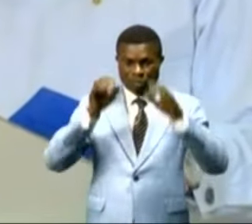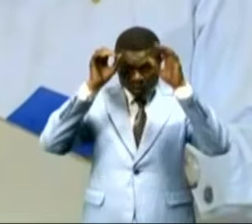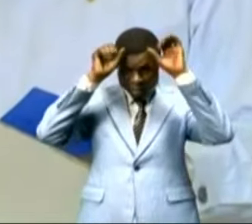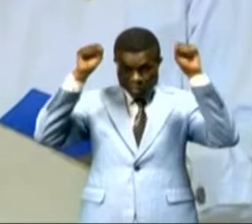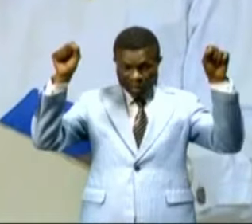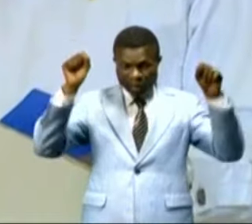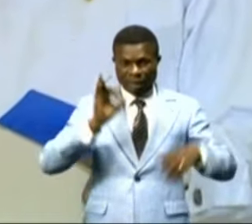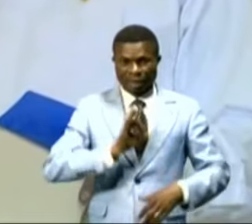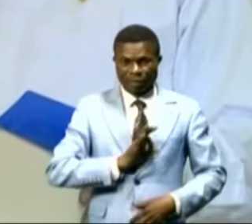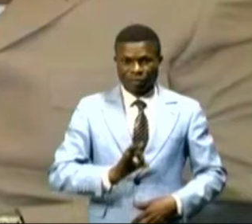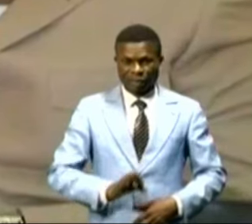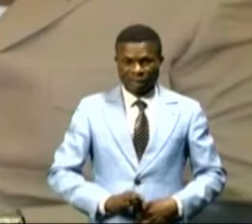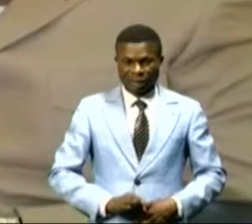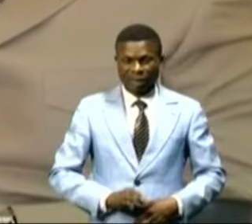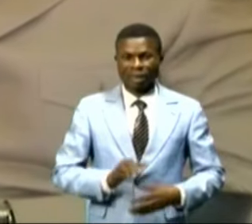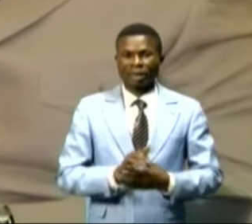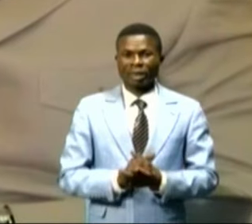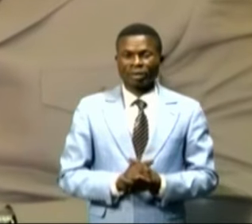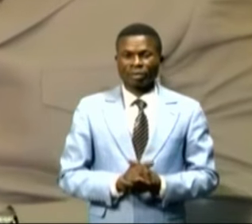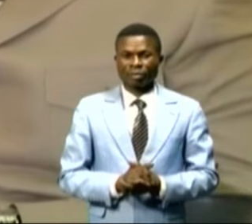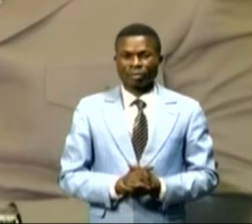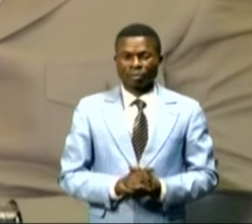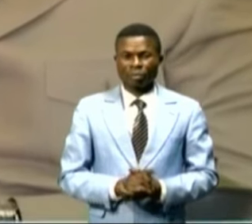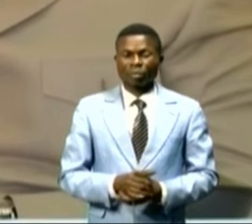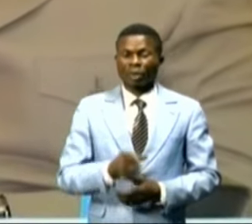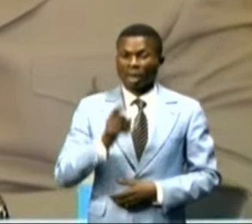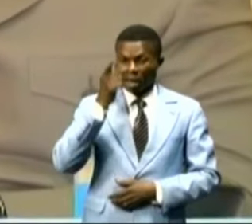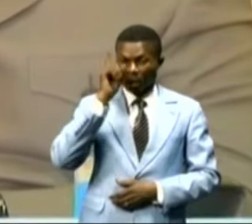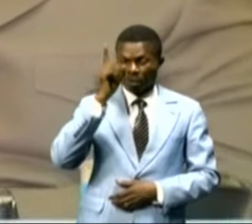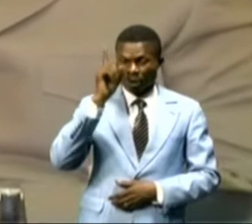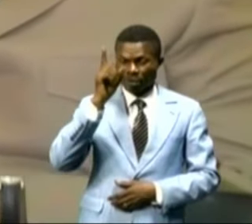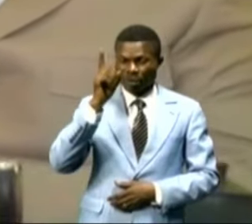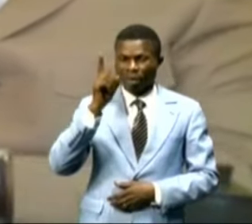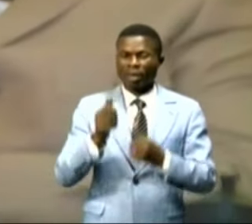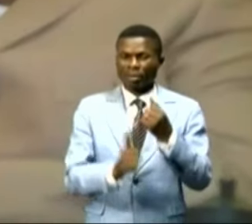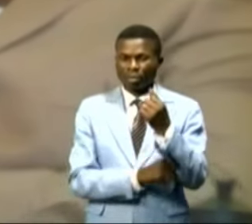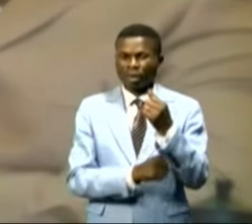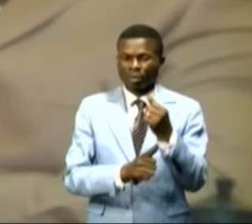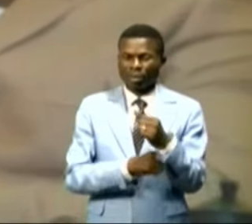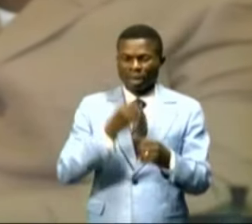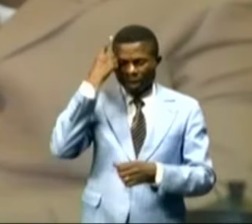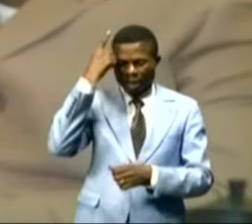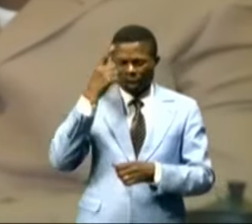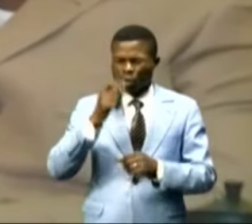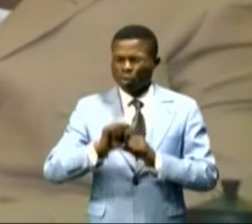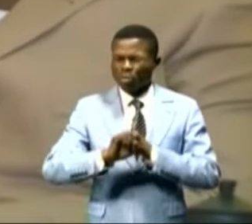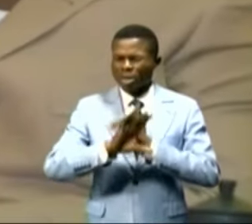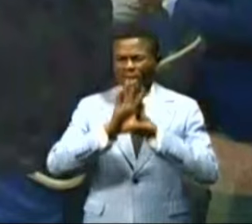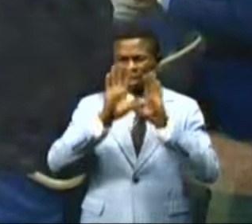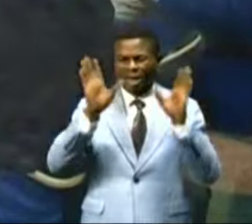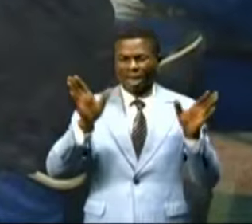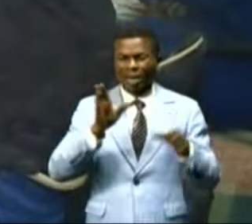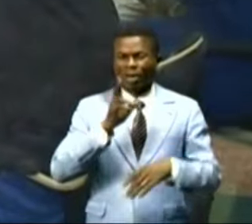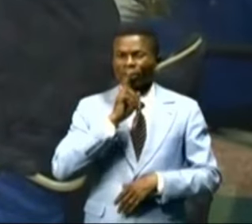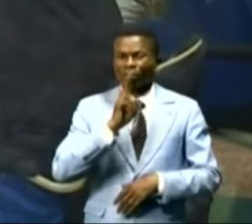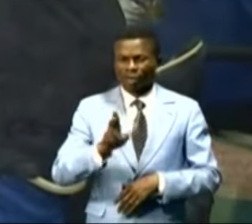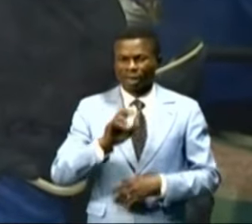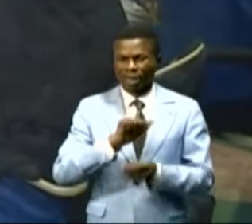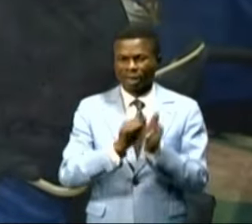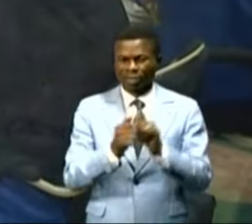Félix Tshisekedi a été l'un de ceux qui ont une compréhension lucide de la